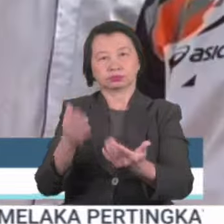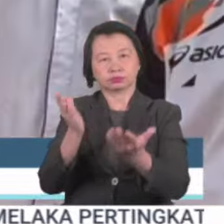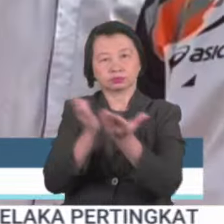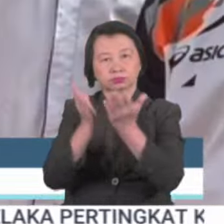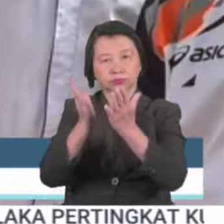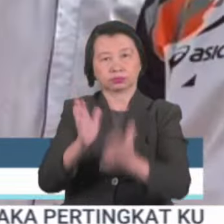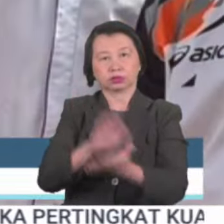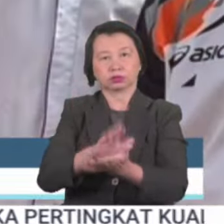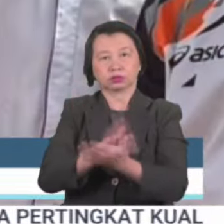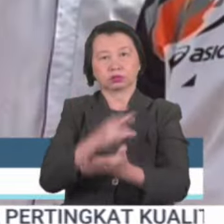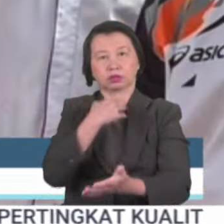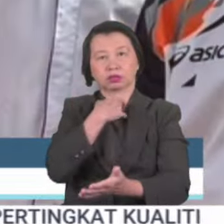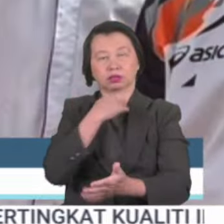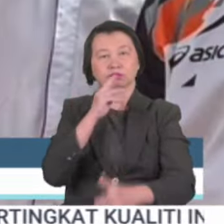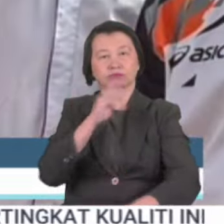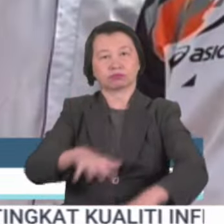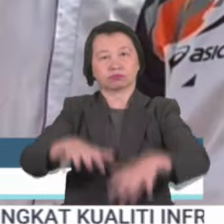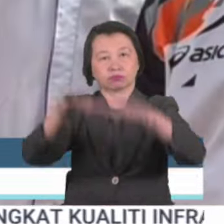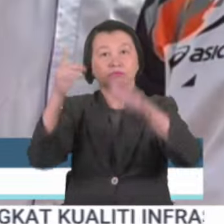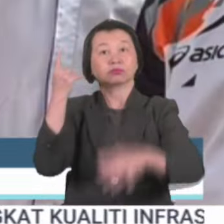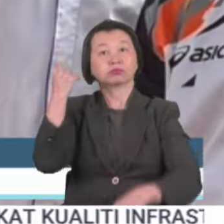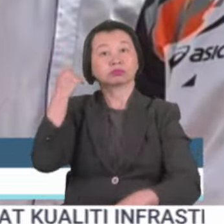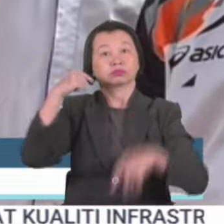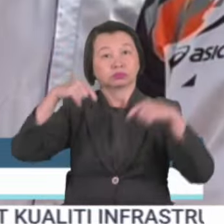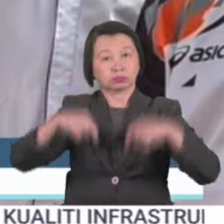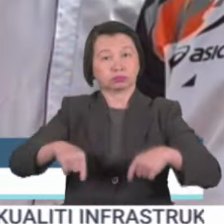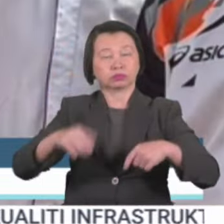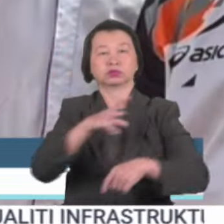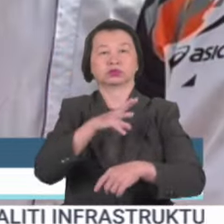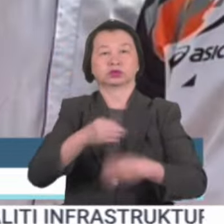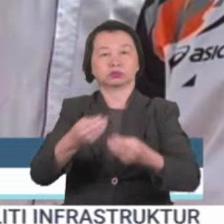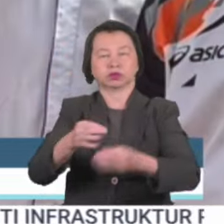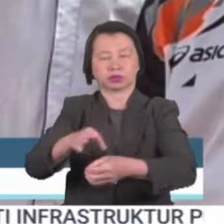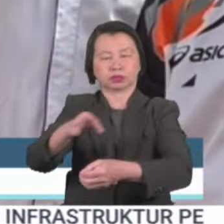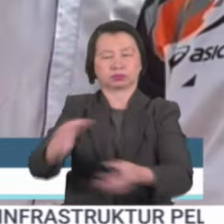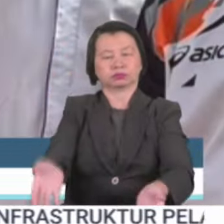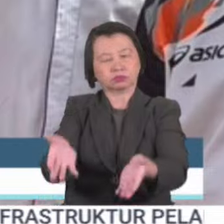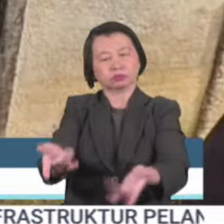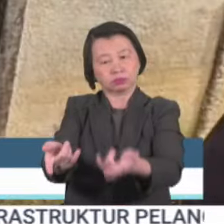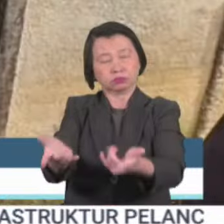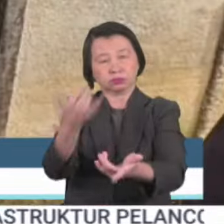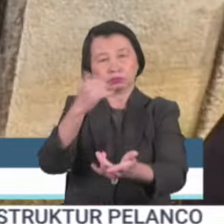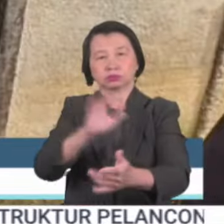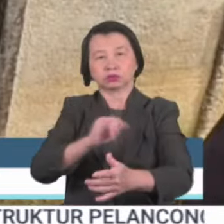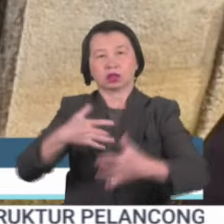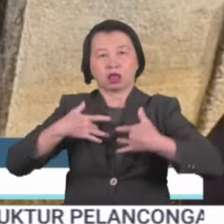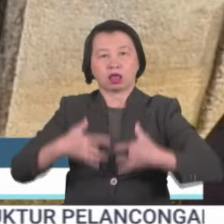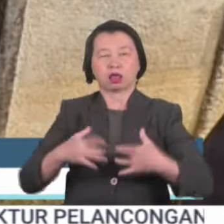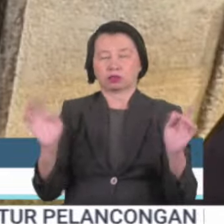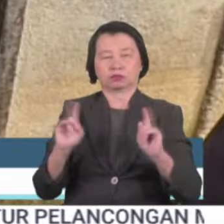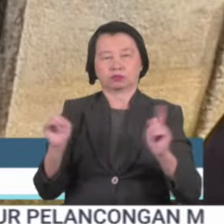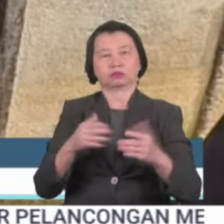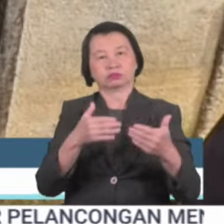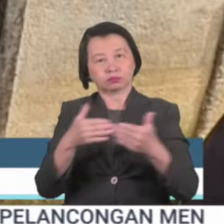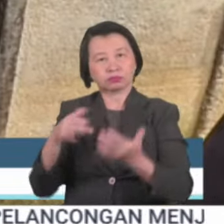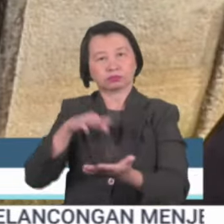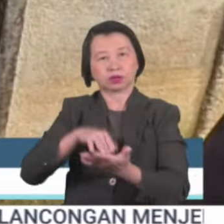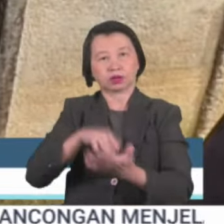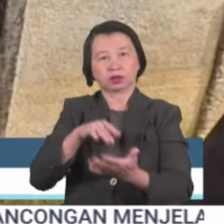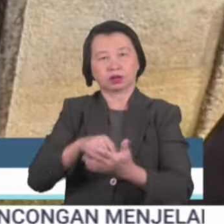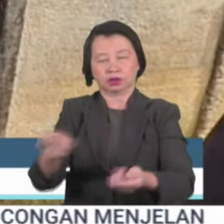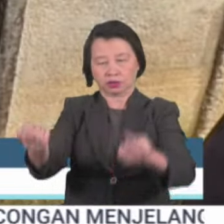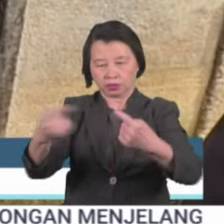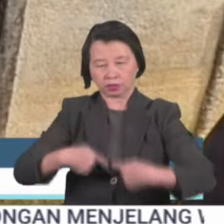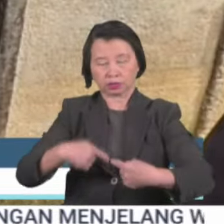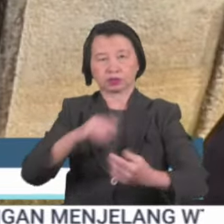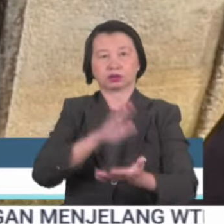pelajar sekolah yang terjejas banjir baru-baru ini ini sekaligus beri semangat kepada mereka agar tidak patah semangat meneruskan pembelajaran dan